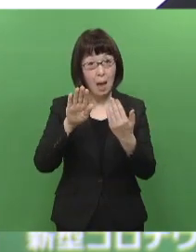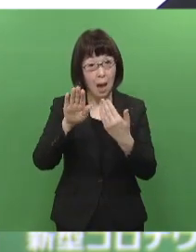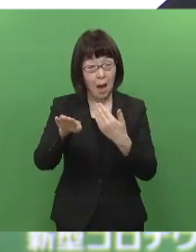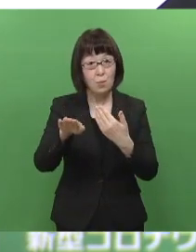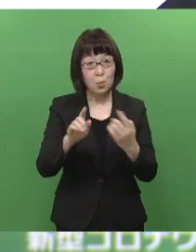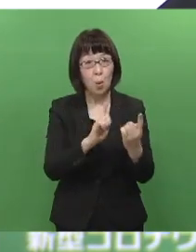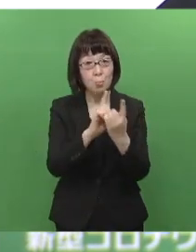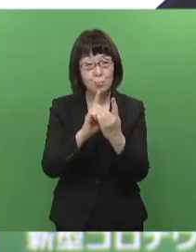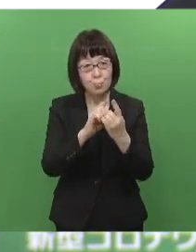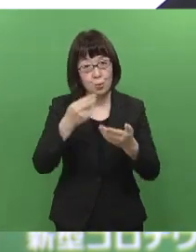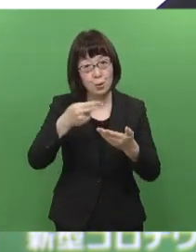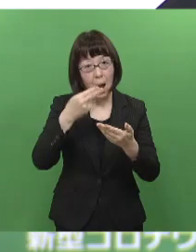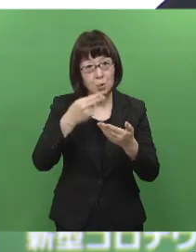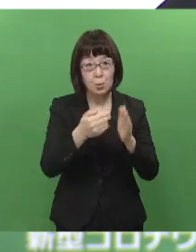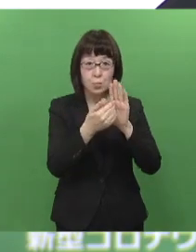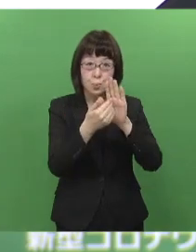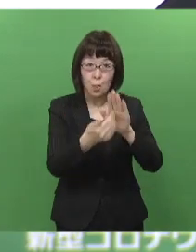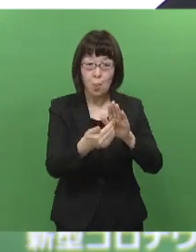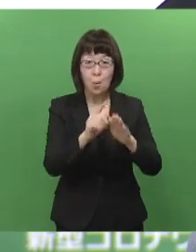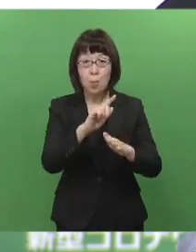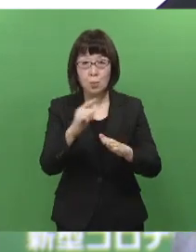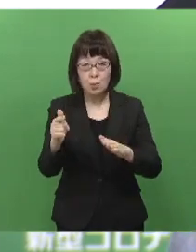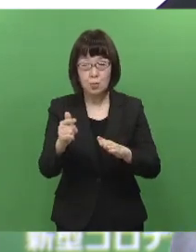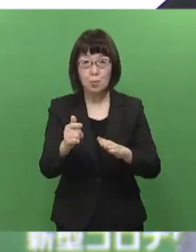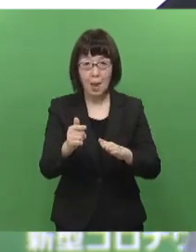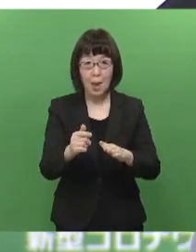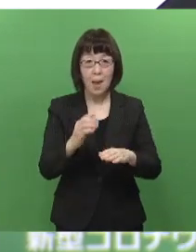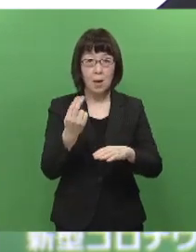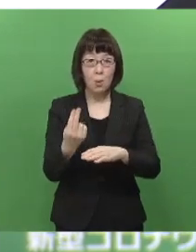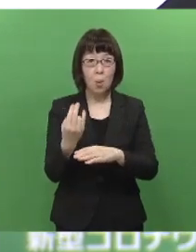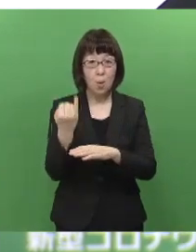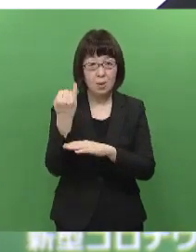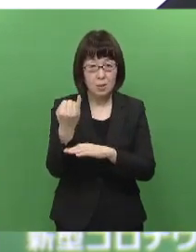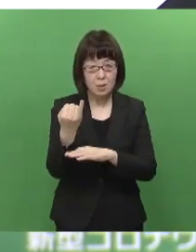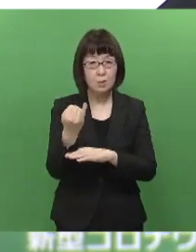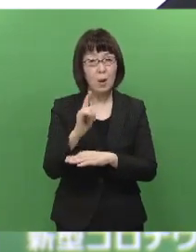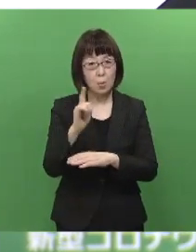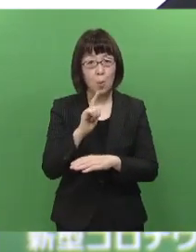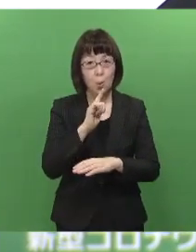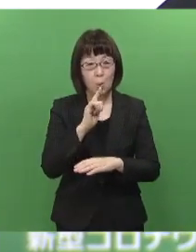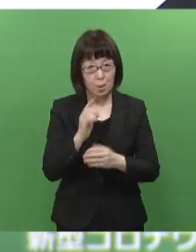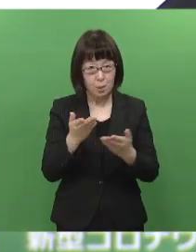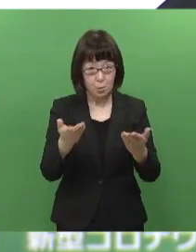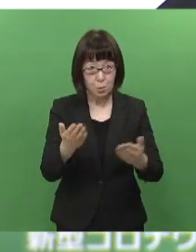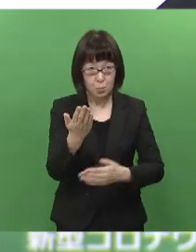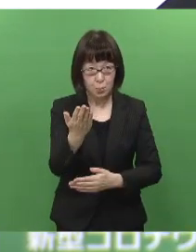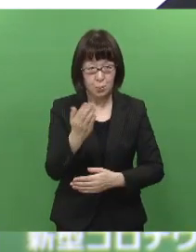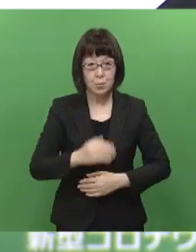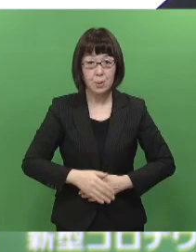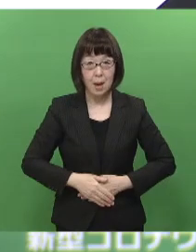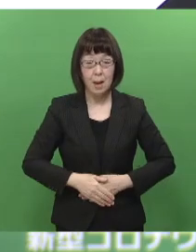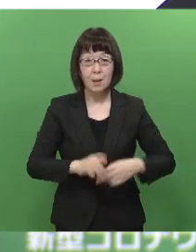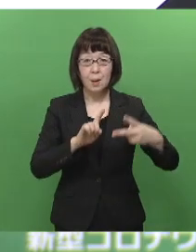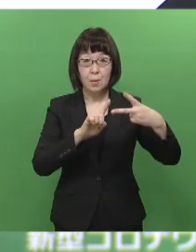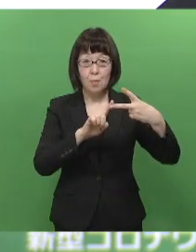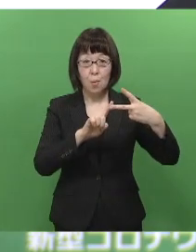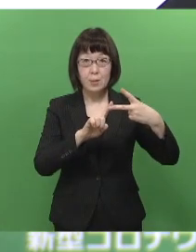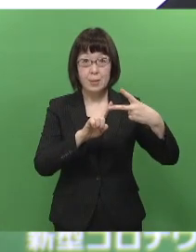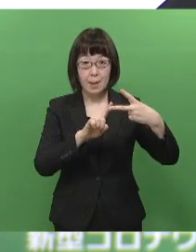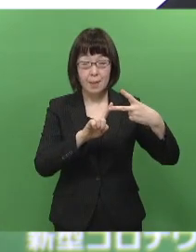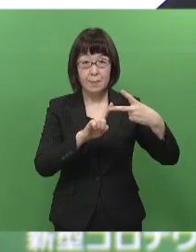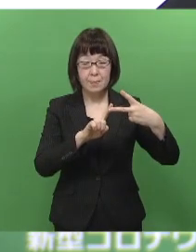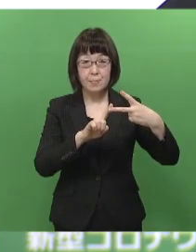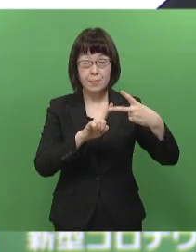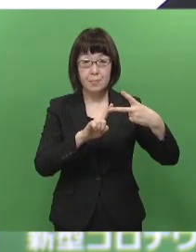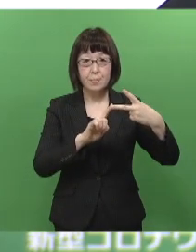予防等を含め、どのような言葉を、知事として、かけられるかというのが1点と、もう1点が序